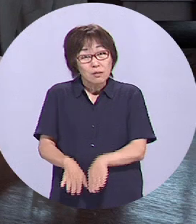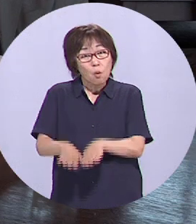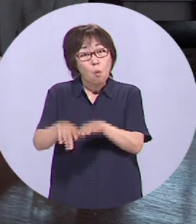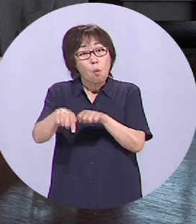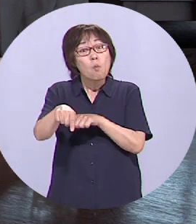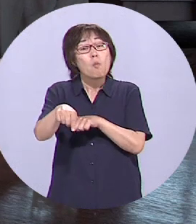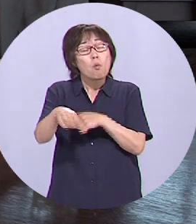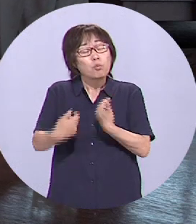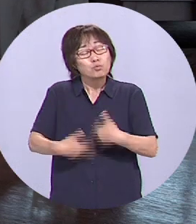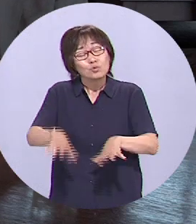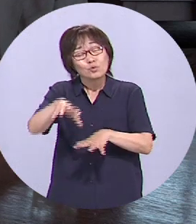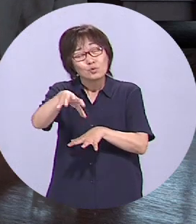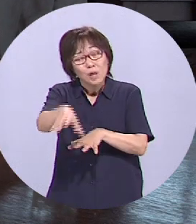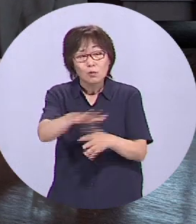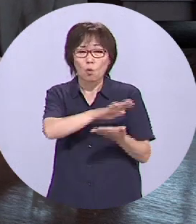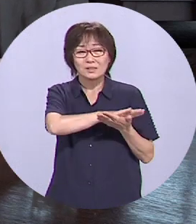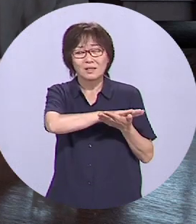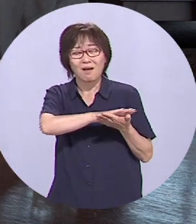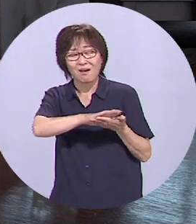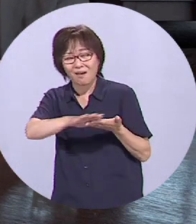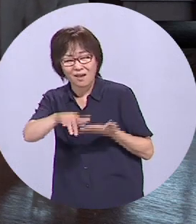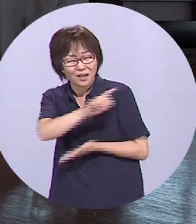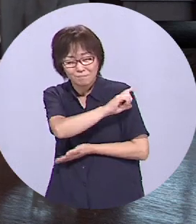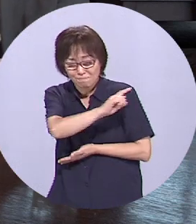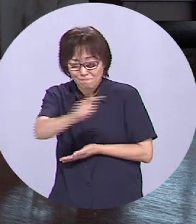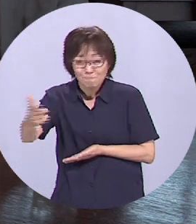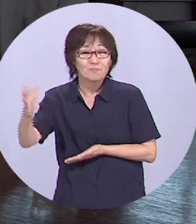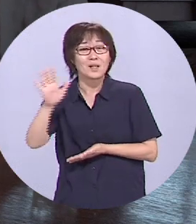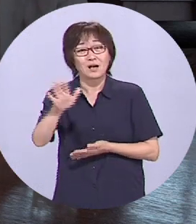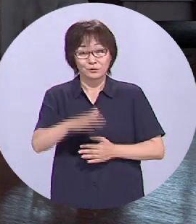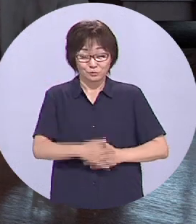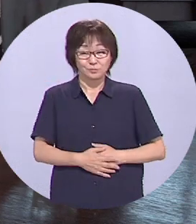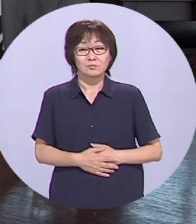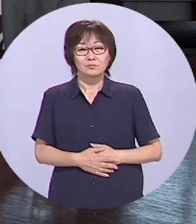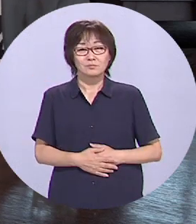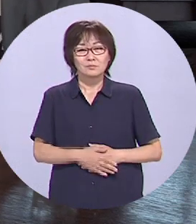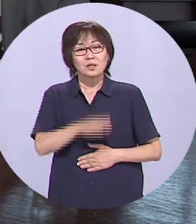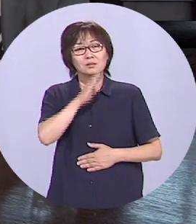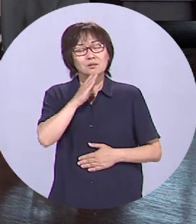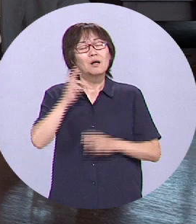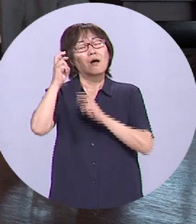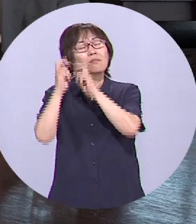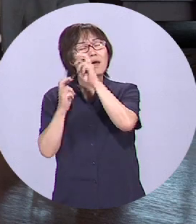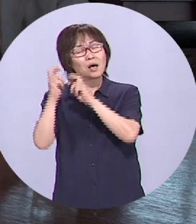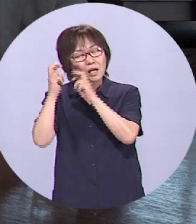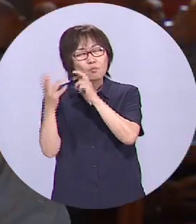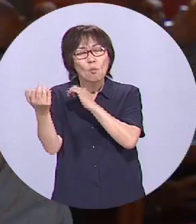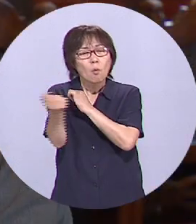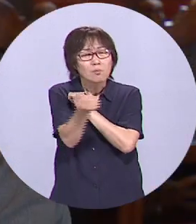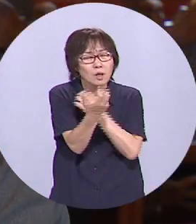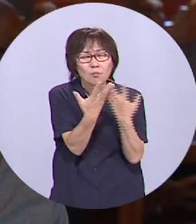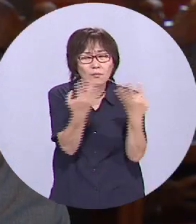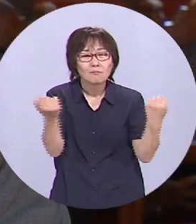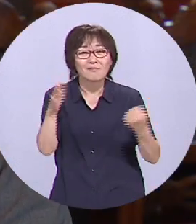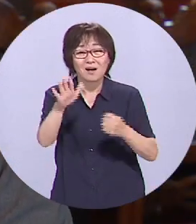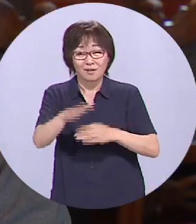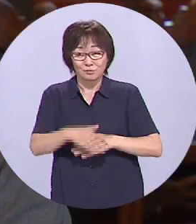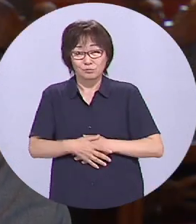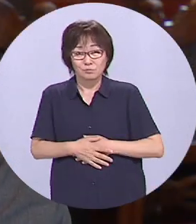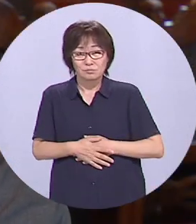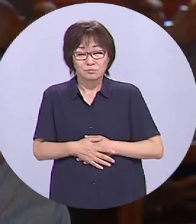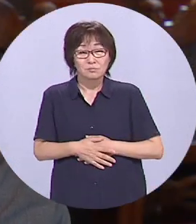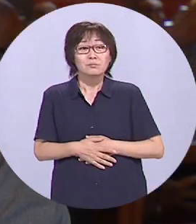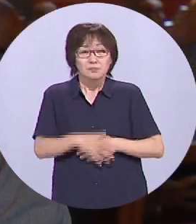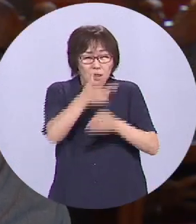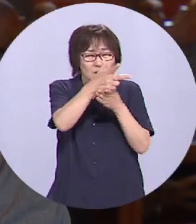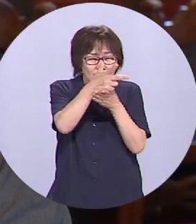ごく美しい部分がたくさんあって、で現実的に悩みを抱えている部分もたくさんあって、でそれを撮っ